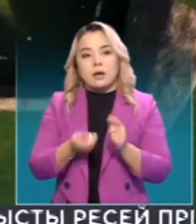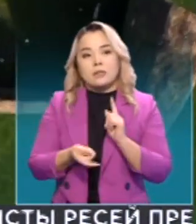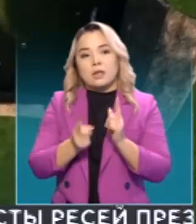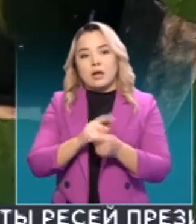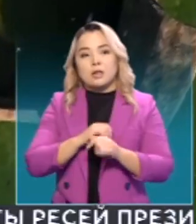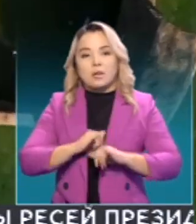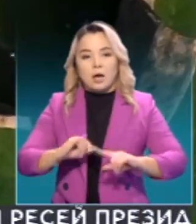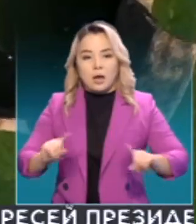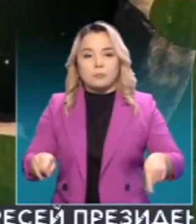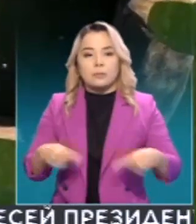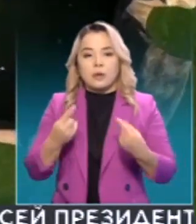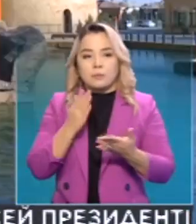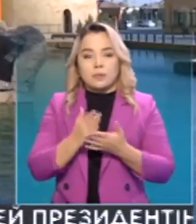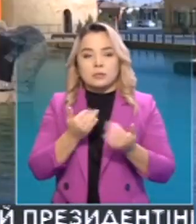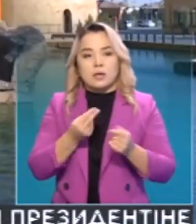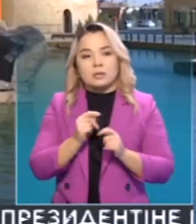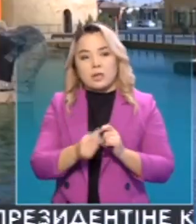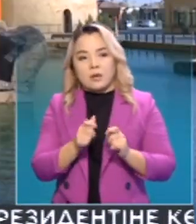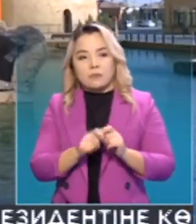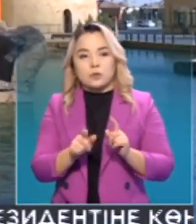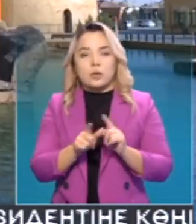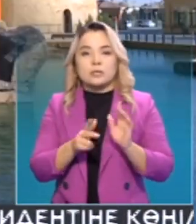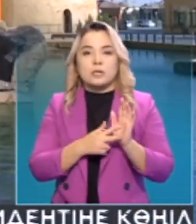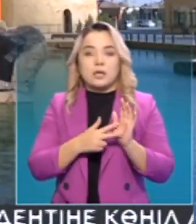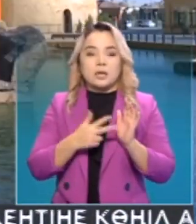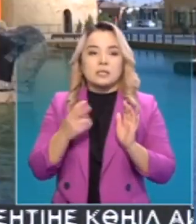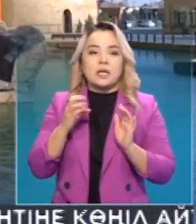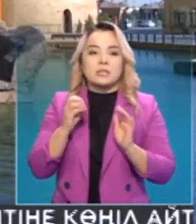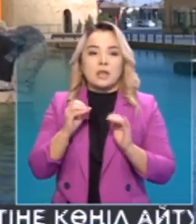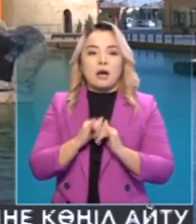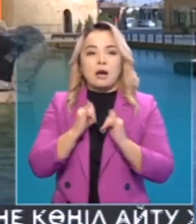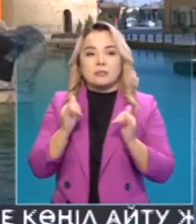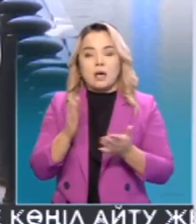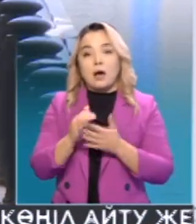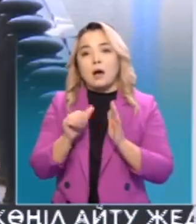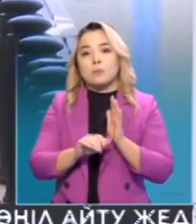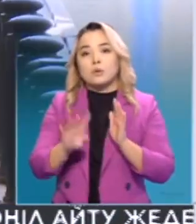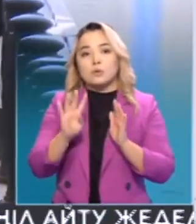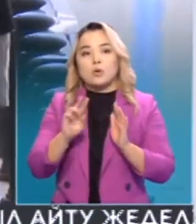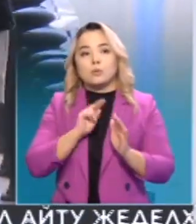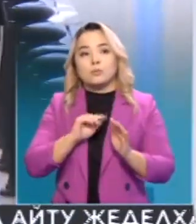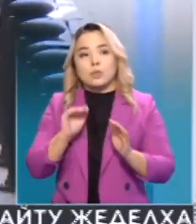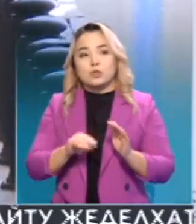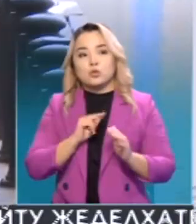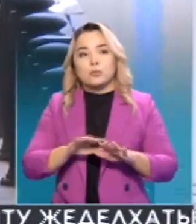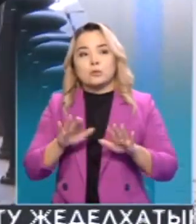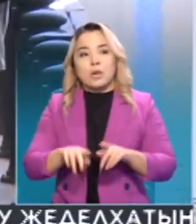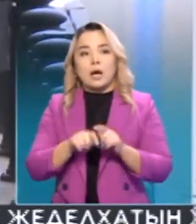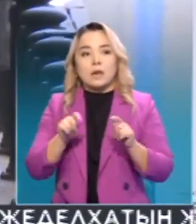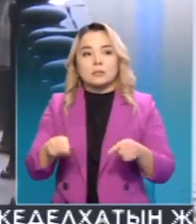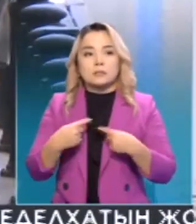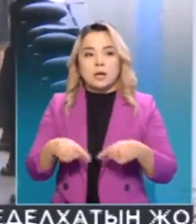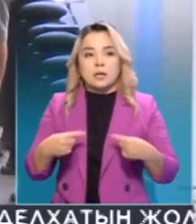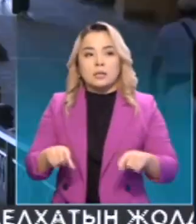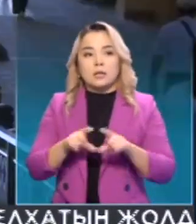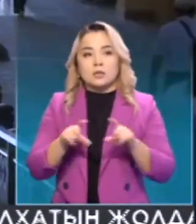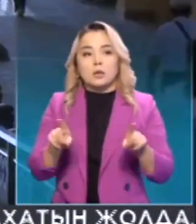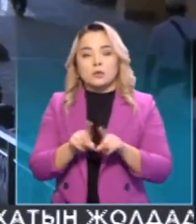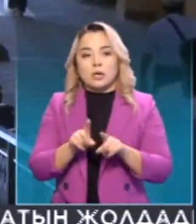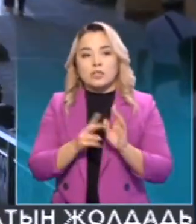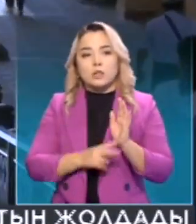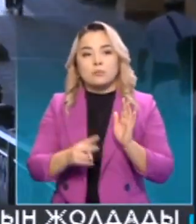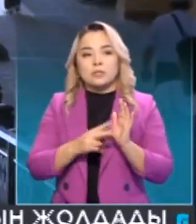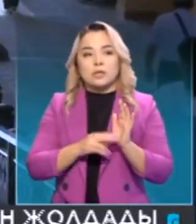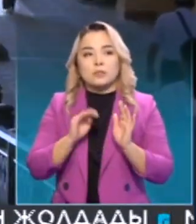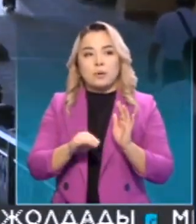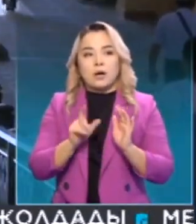қарқынды дамып келеді. Тартылған инвестиция 8 есе артты. 64 мың жұмыс орны ашылды. Түрлі нысандардан бөлек 77